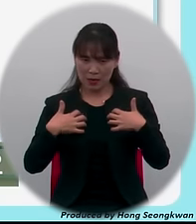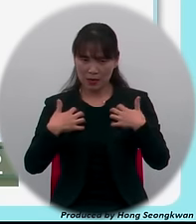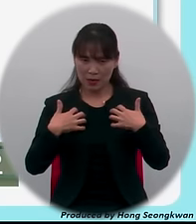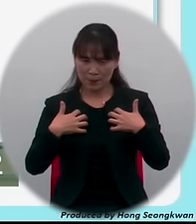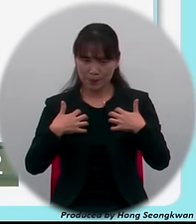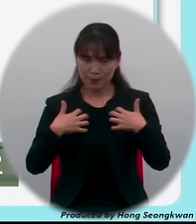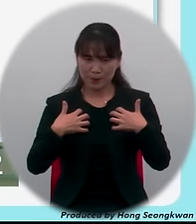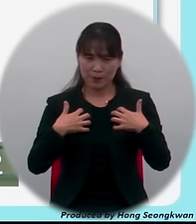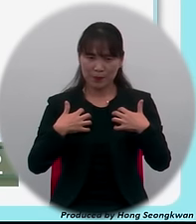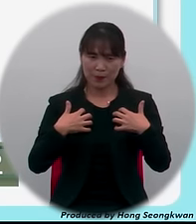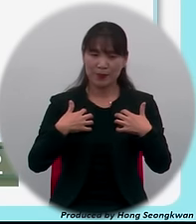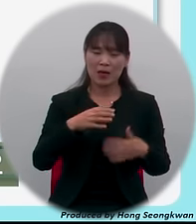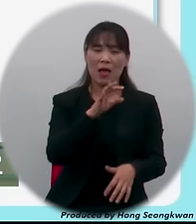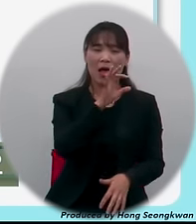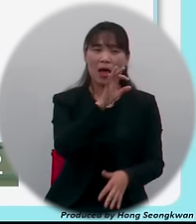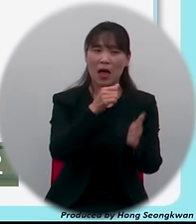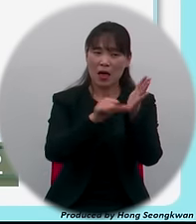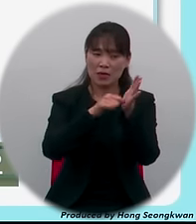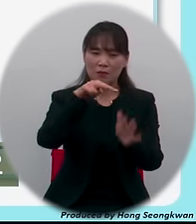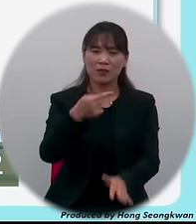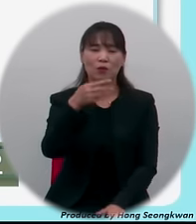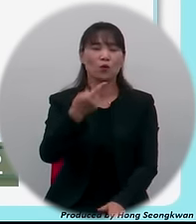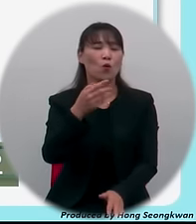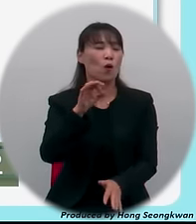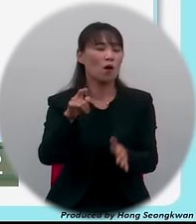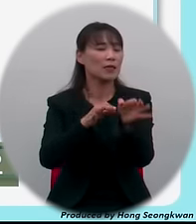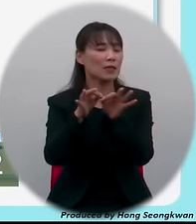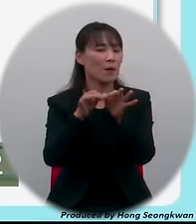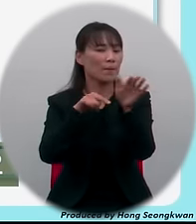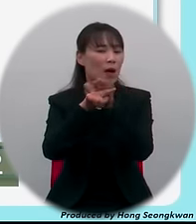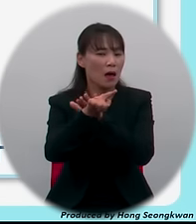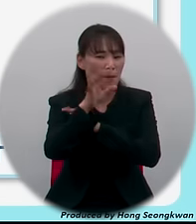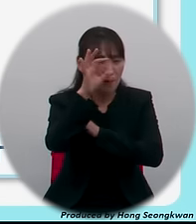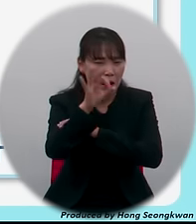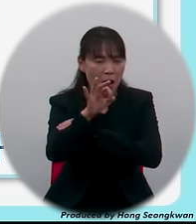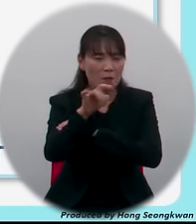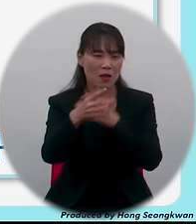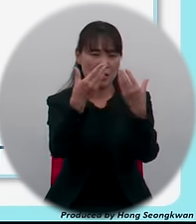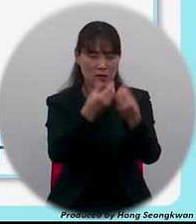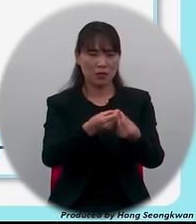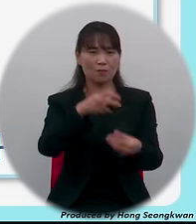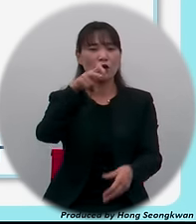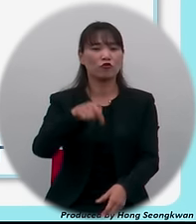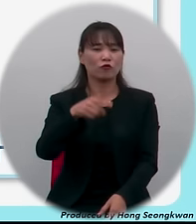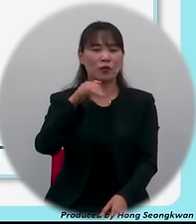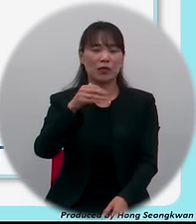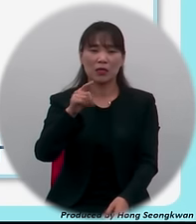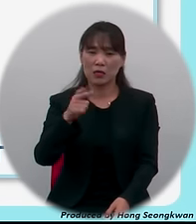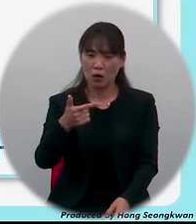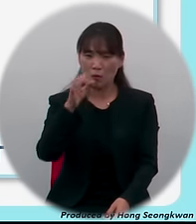번째는 그 아이가 하고 있는 게임의 아이템 스토어에 들어가 보세요 아이템을 파는 상점들 모든 게임에